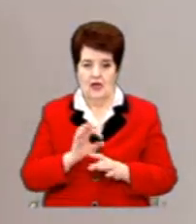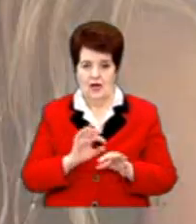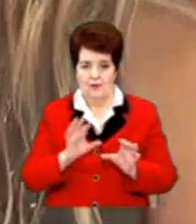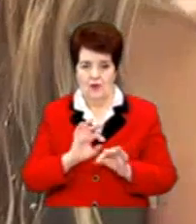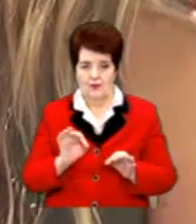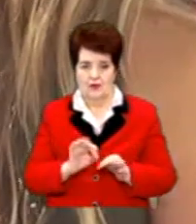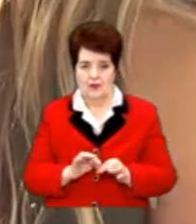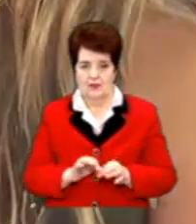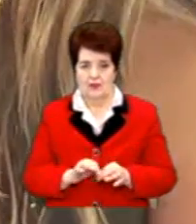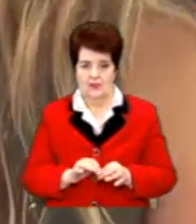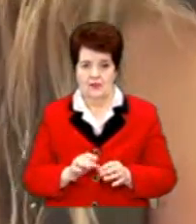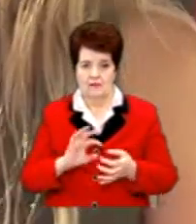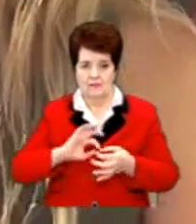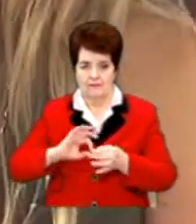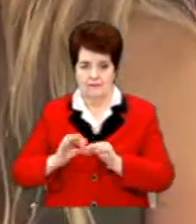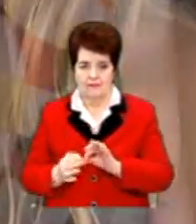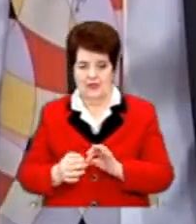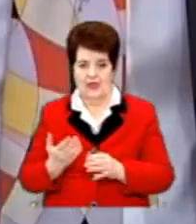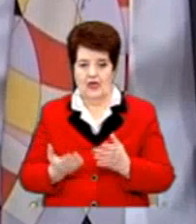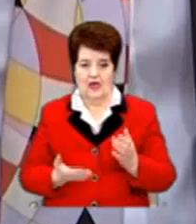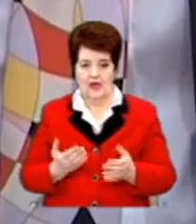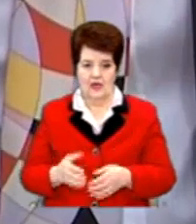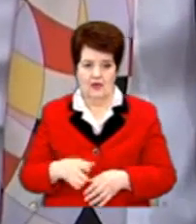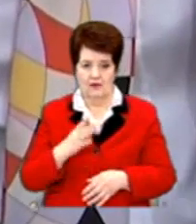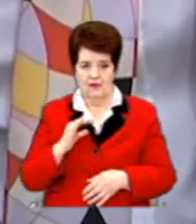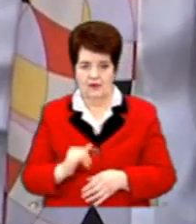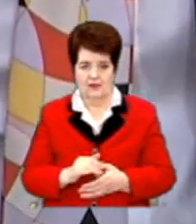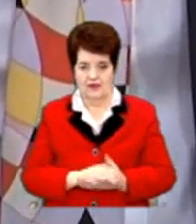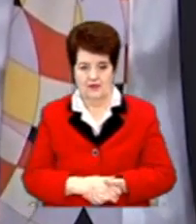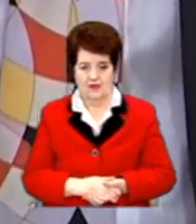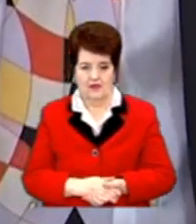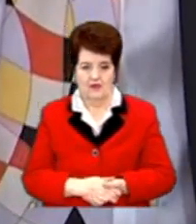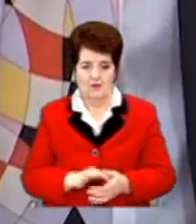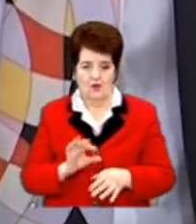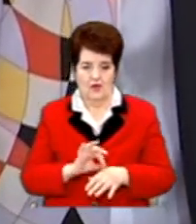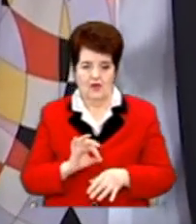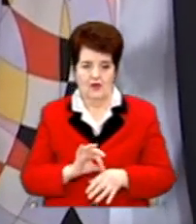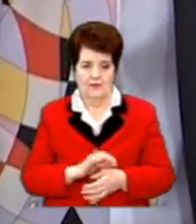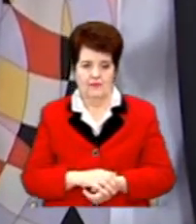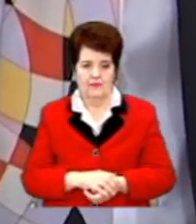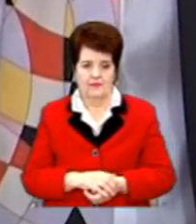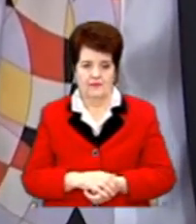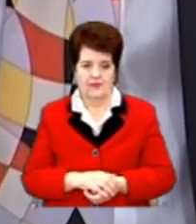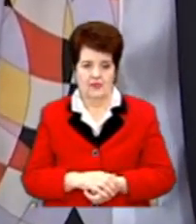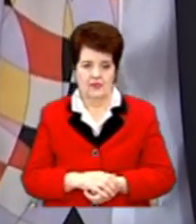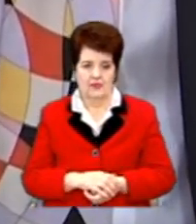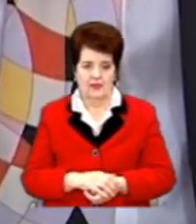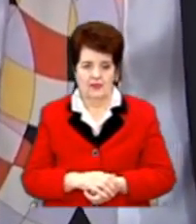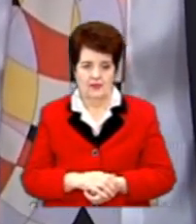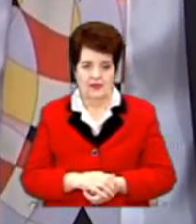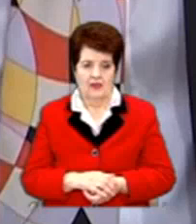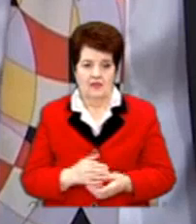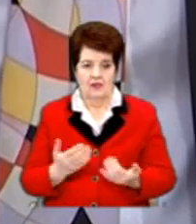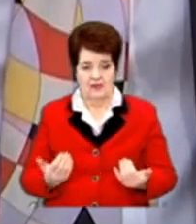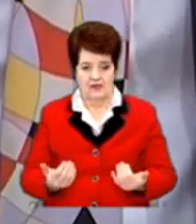povestit aproape pas cu pas calvarul prin care trecea. Today I'm doing very well. Today is a good day. As